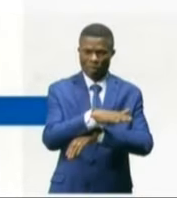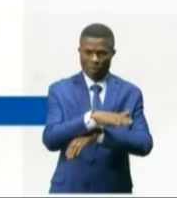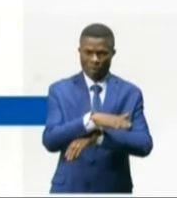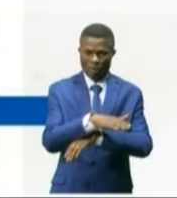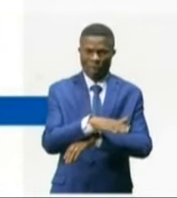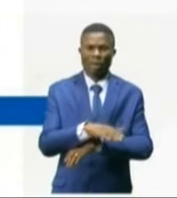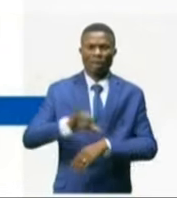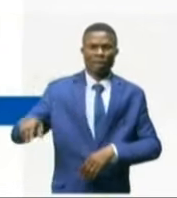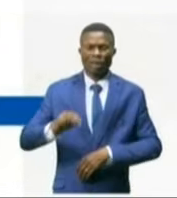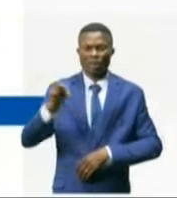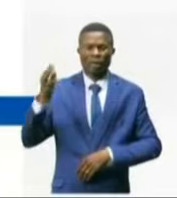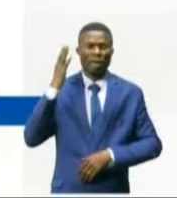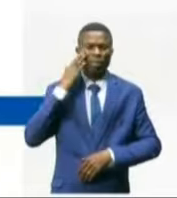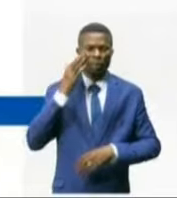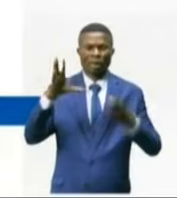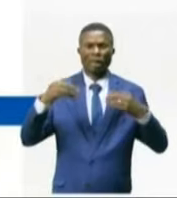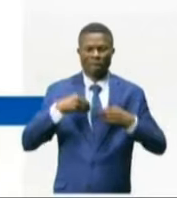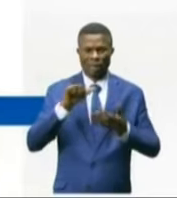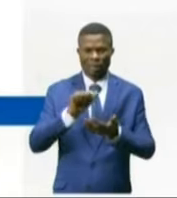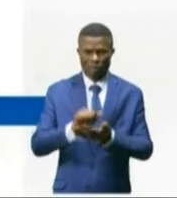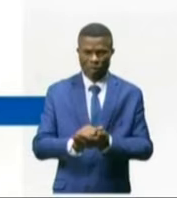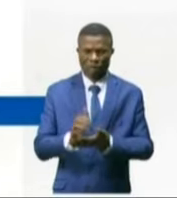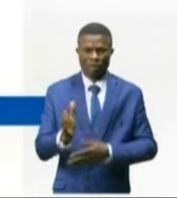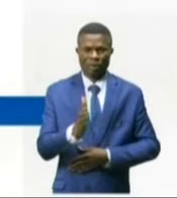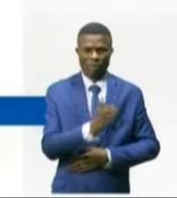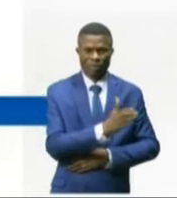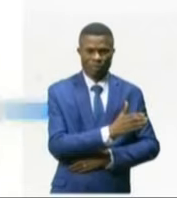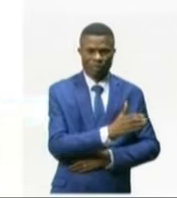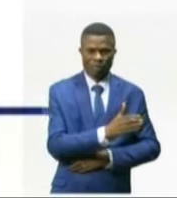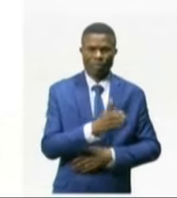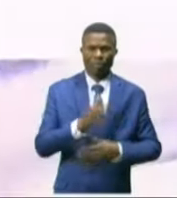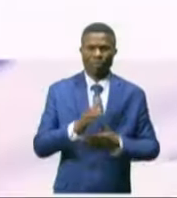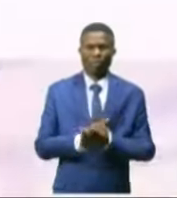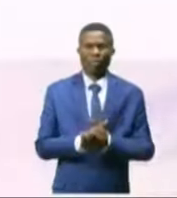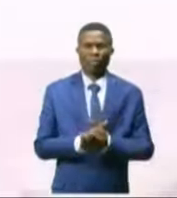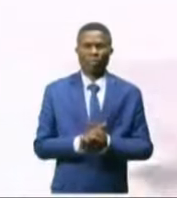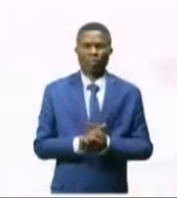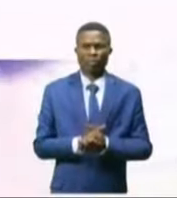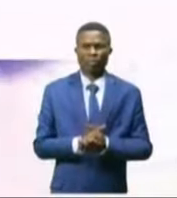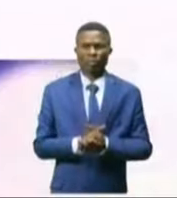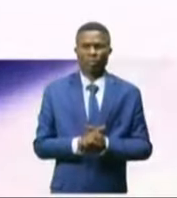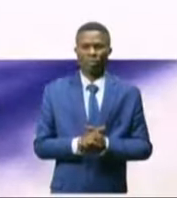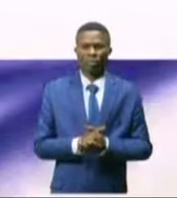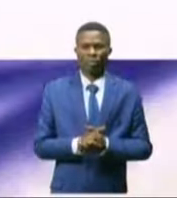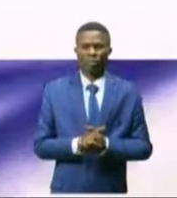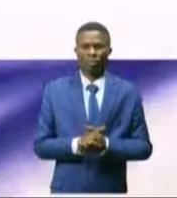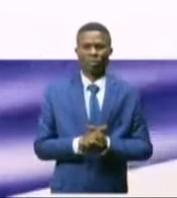Jean-Marie Kabingili, l'un des avocats du correspondant de Jeune Afrique.